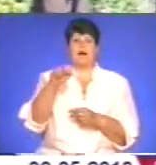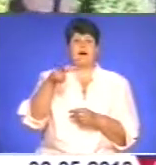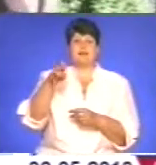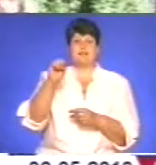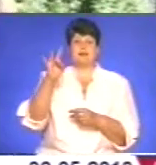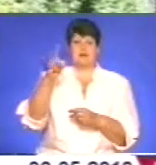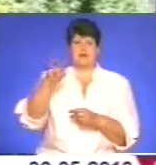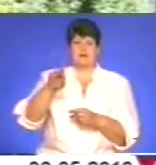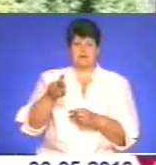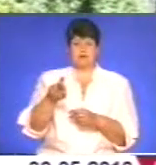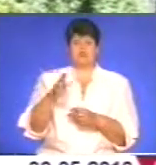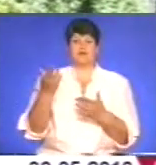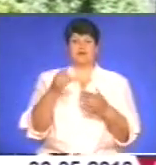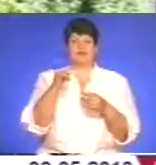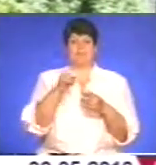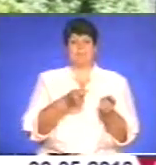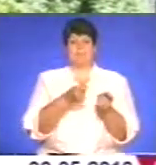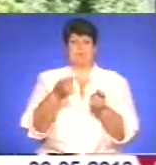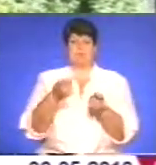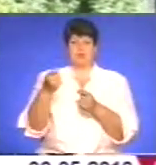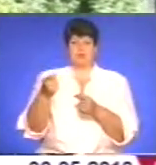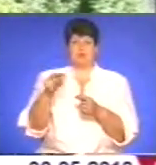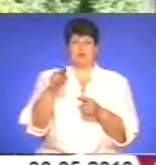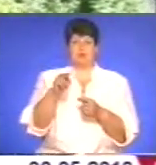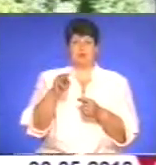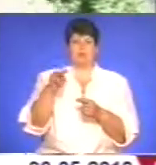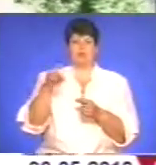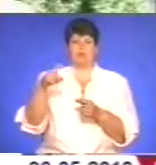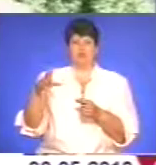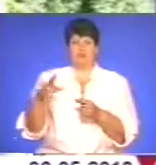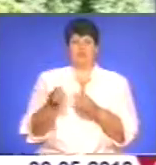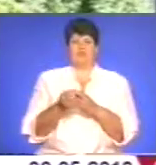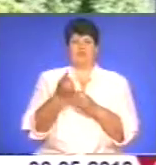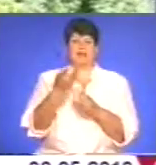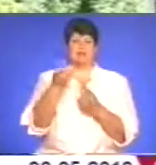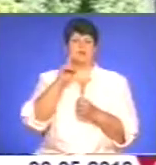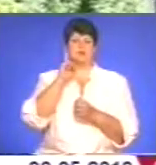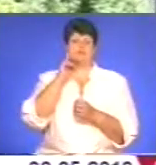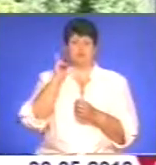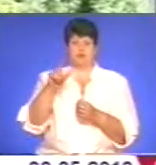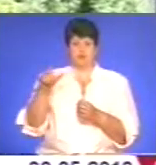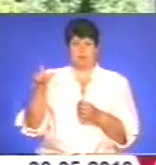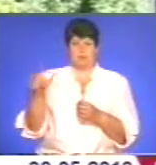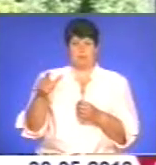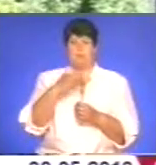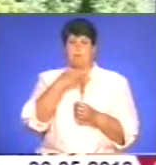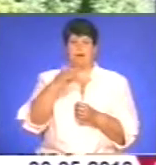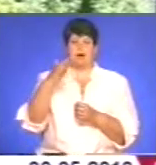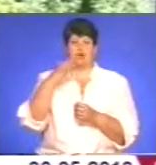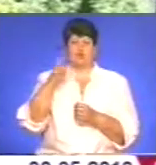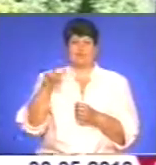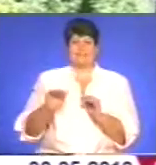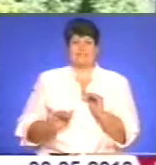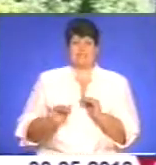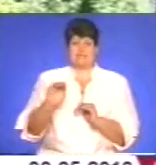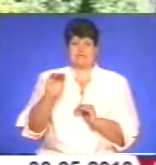до тих алергенів, які переносяться тополинним пухом, виникає ще замолоду. Багатьох людей ще навіть з